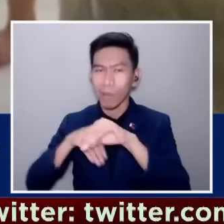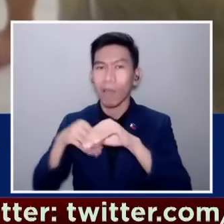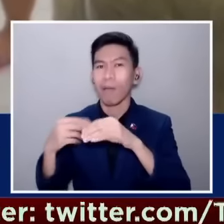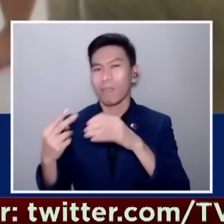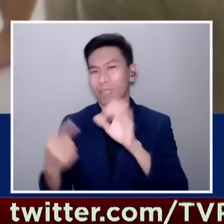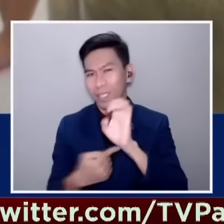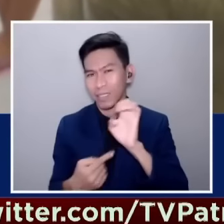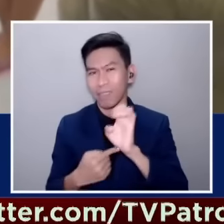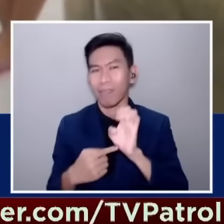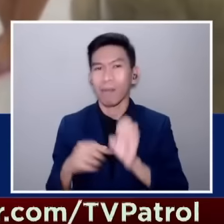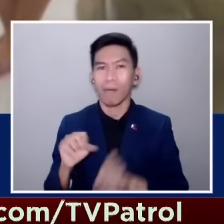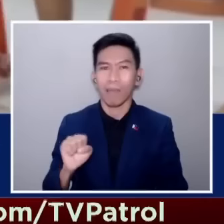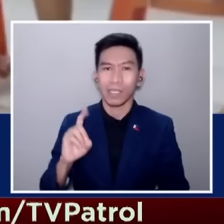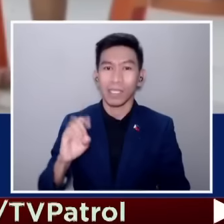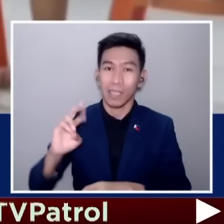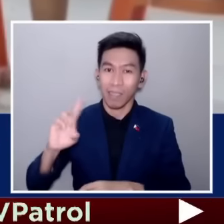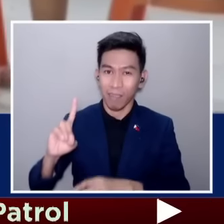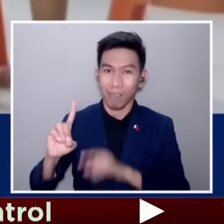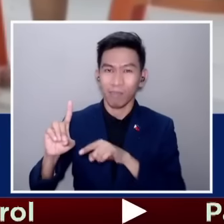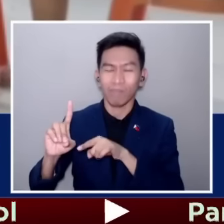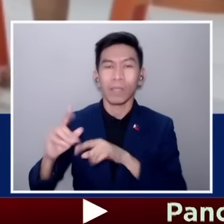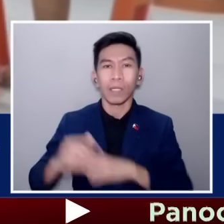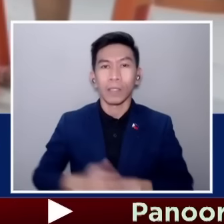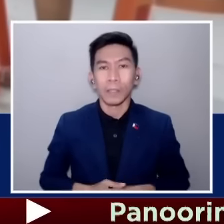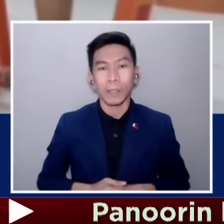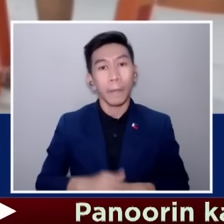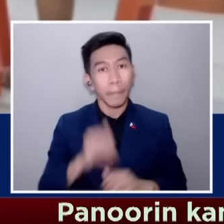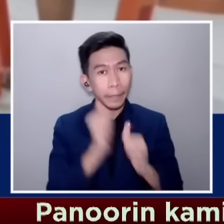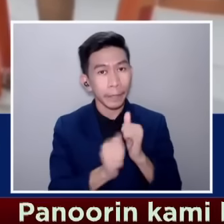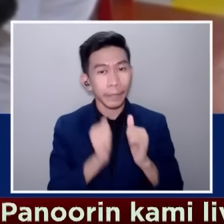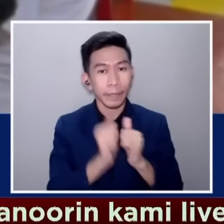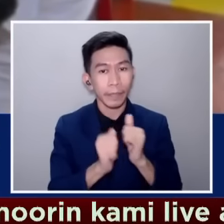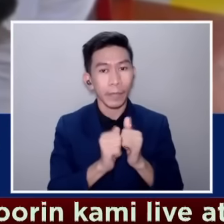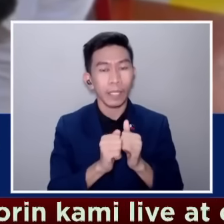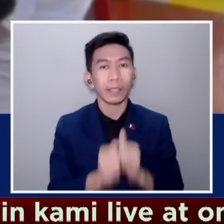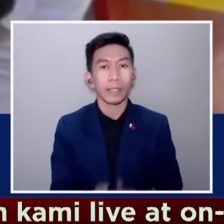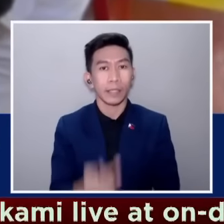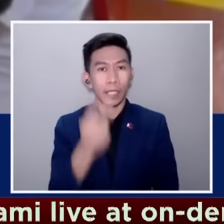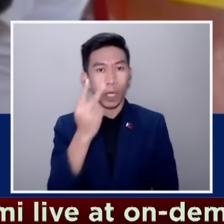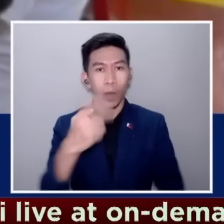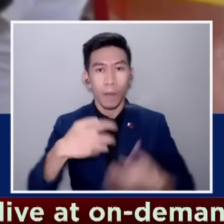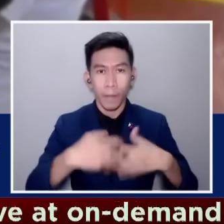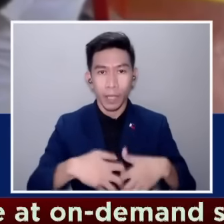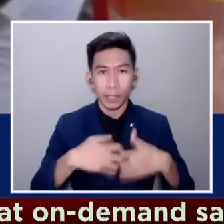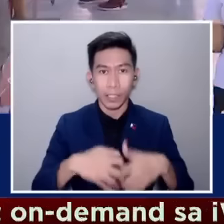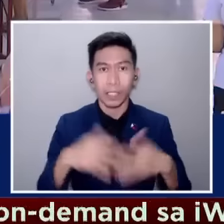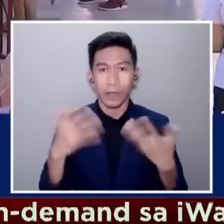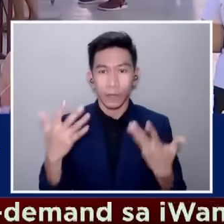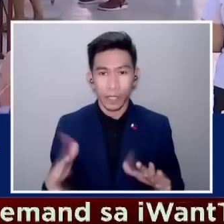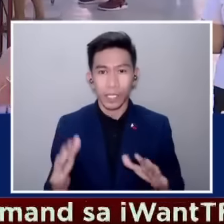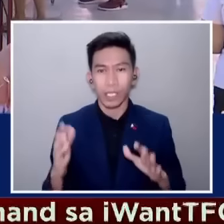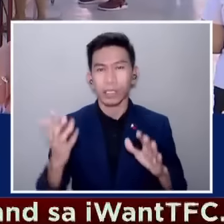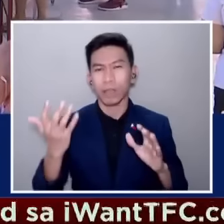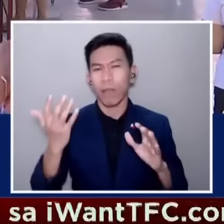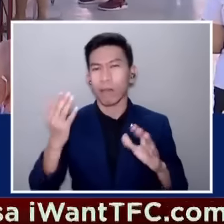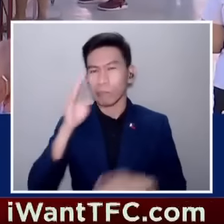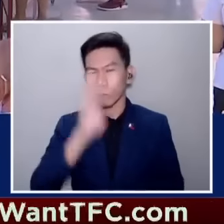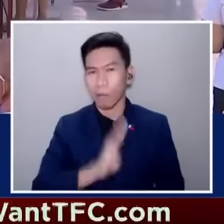Karen. Oo. So lady, nangangahulugan, since dalawang VCM ang nasira, no, at hindi umubra